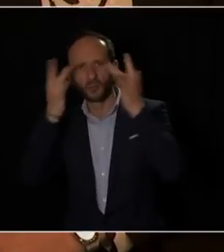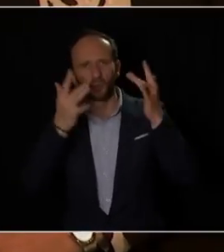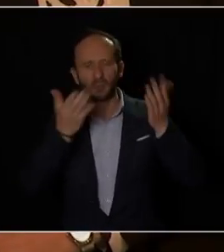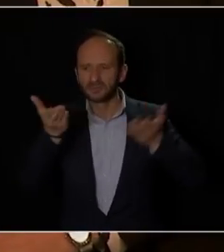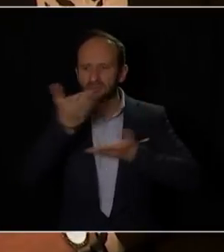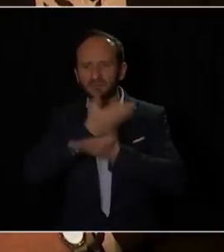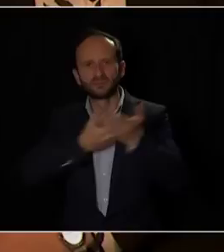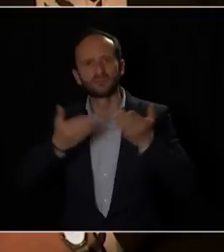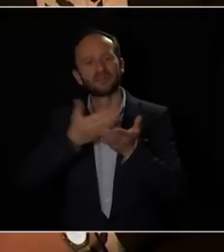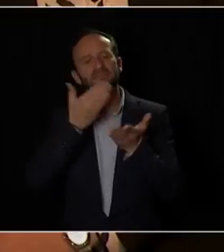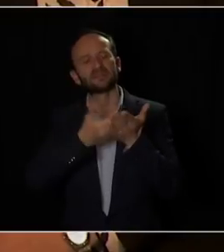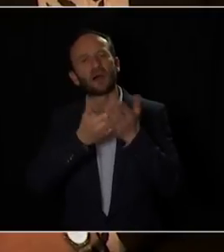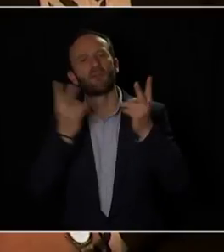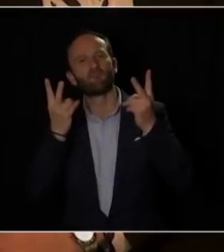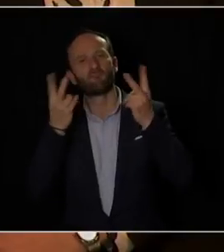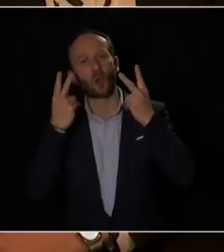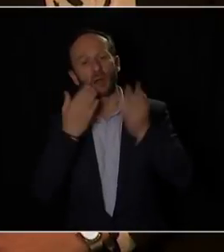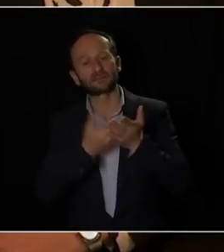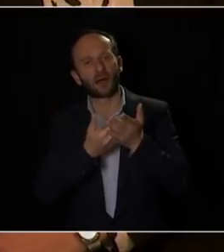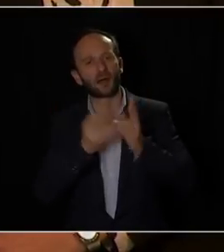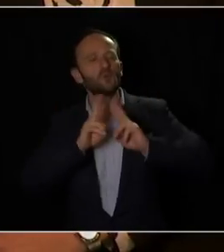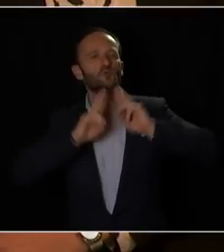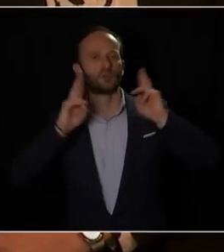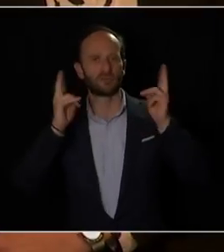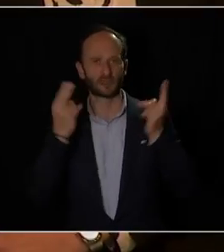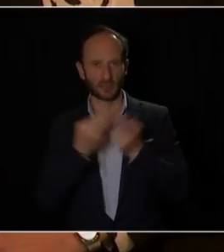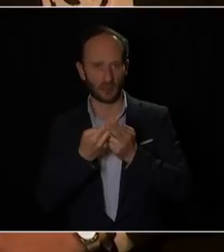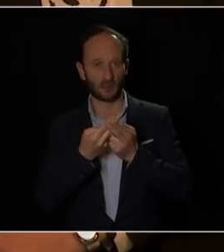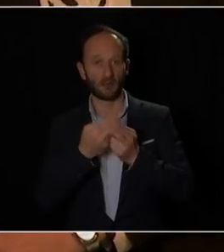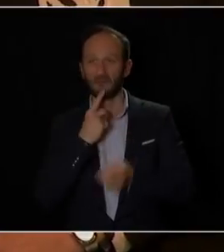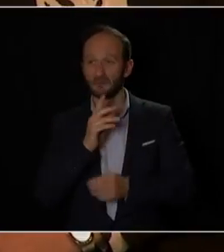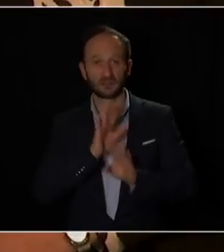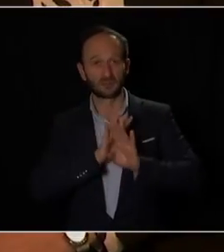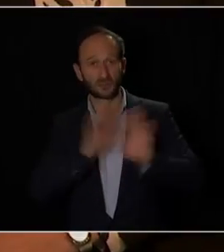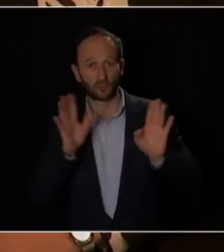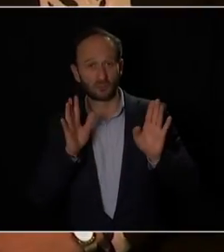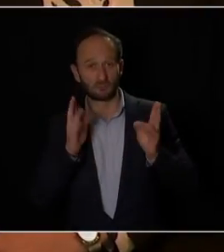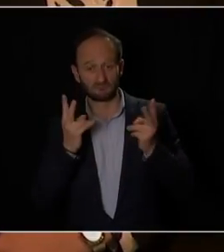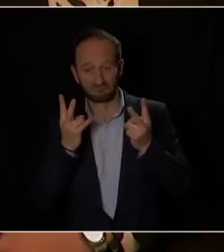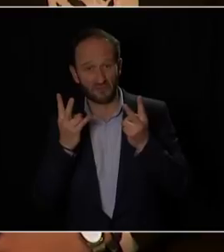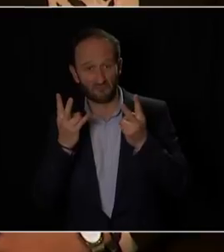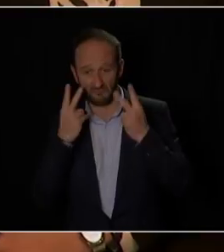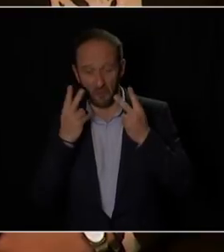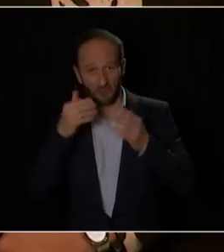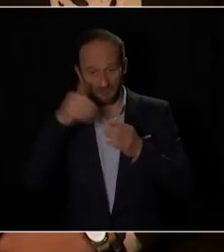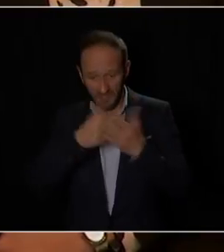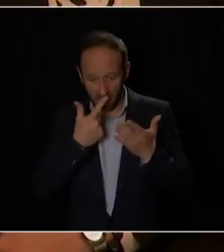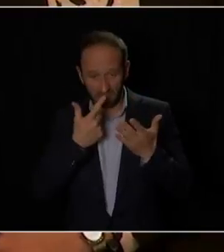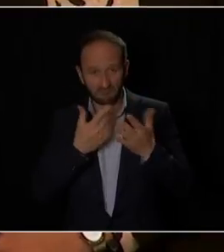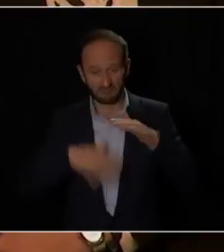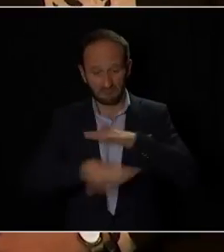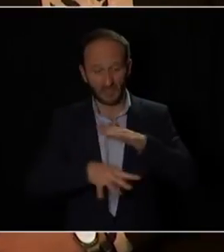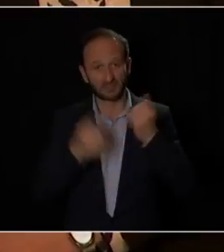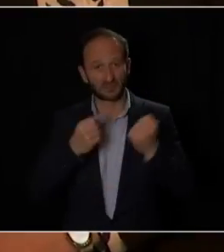ce sont des valeurs universelles. Elles ne sont finalement rien d'autre que celles qui fondent notre République. Bonne